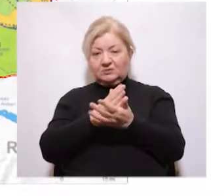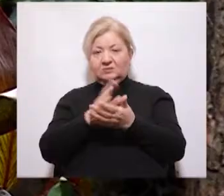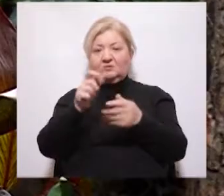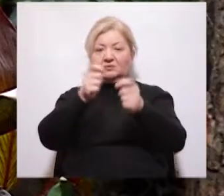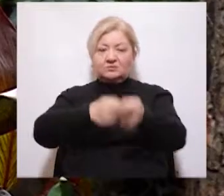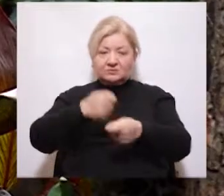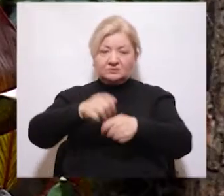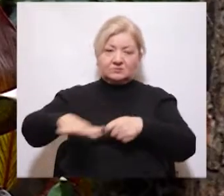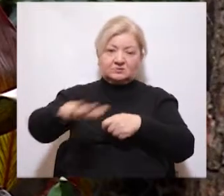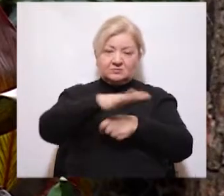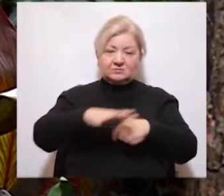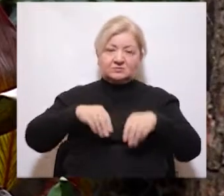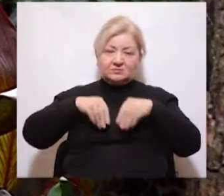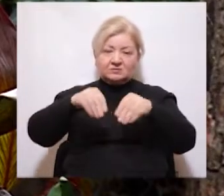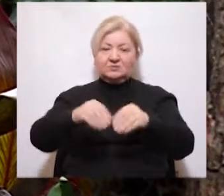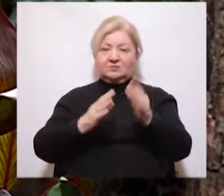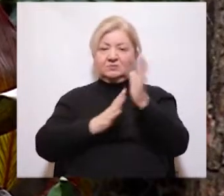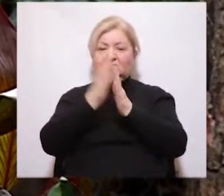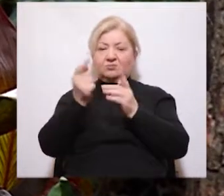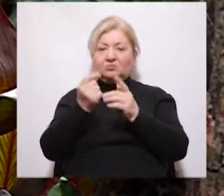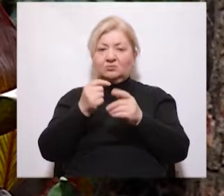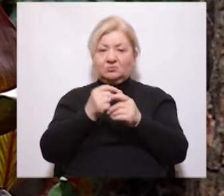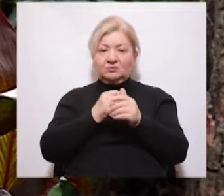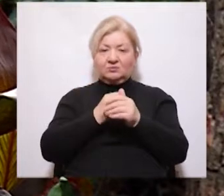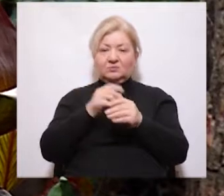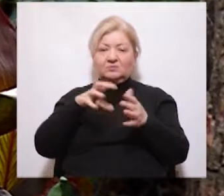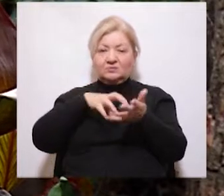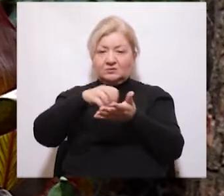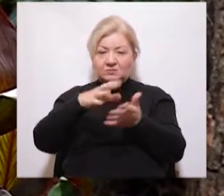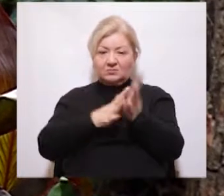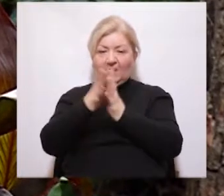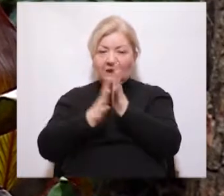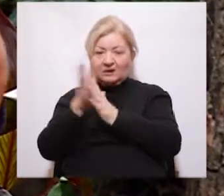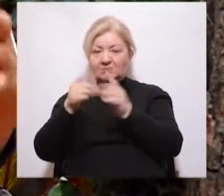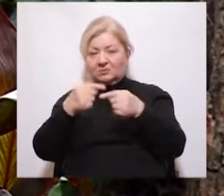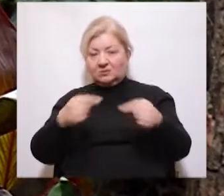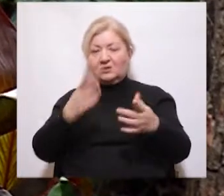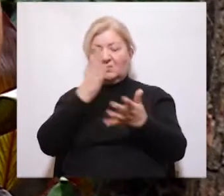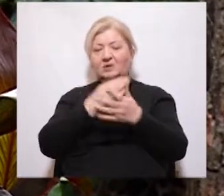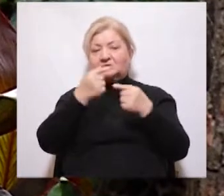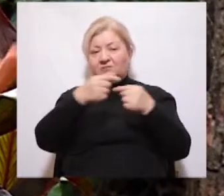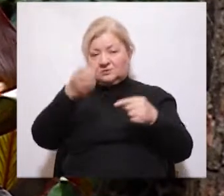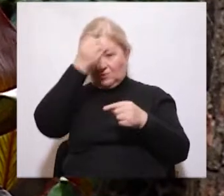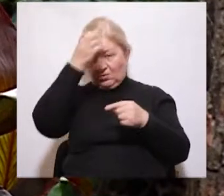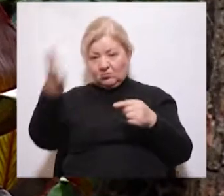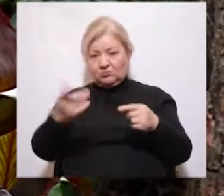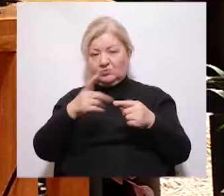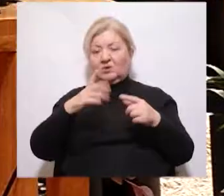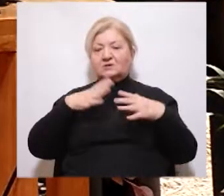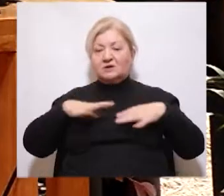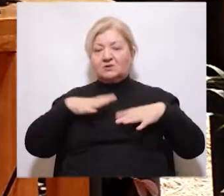გამოიყოფა სახნავსათესი ტერიტორიები, სათიბი და საძოვარი ტერიტორიები და შემდეგი არის უკვე სხვადასხვა